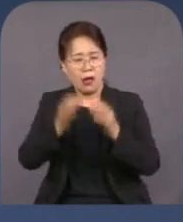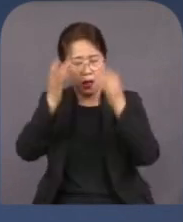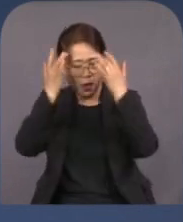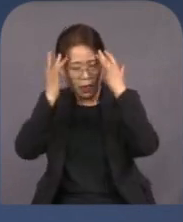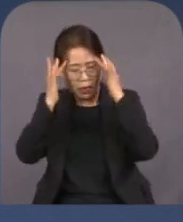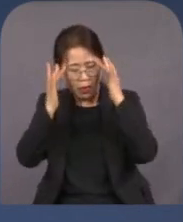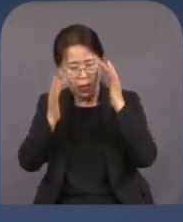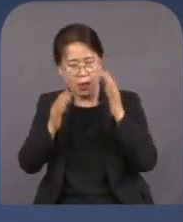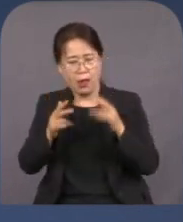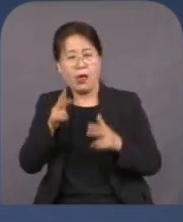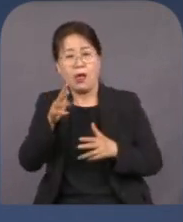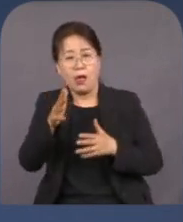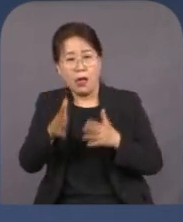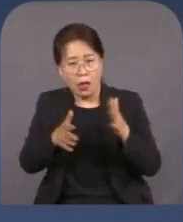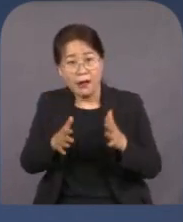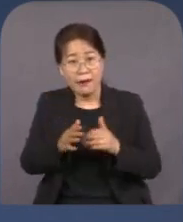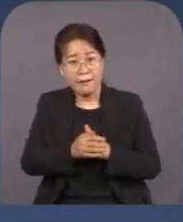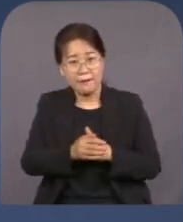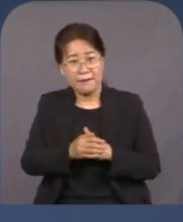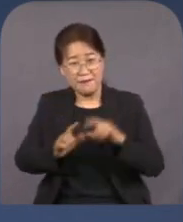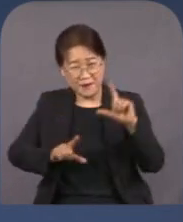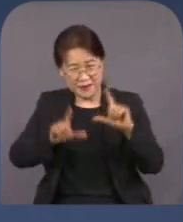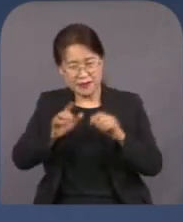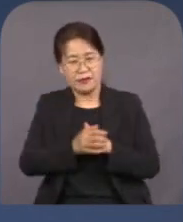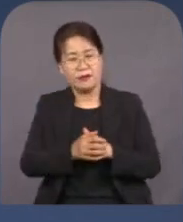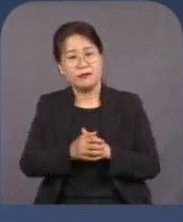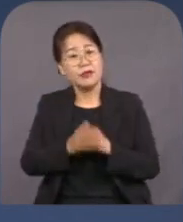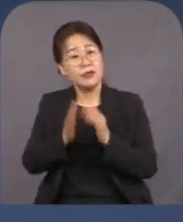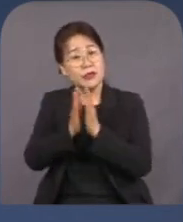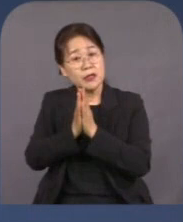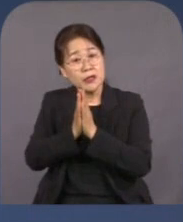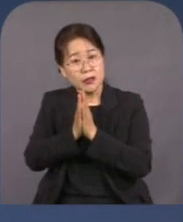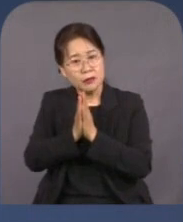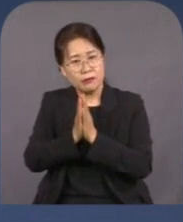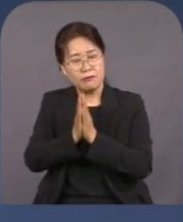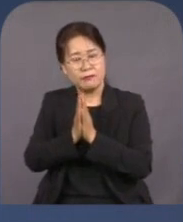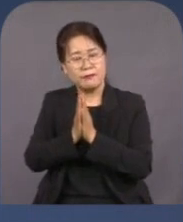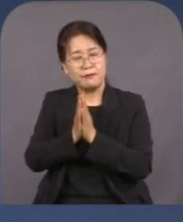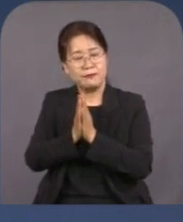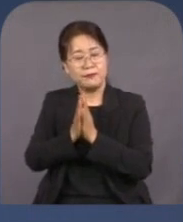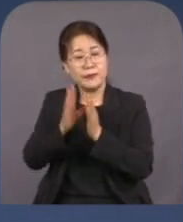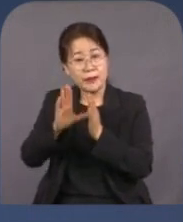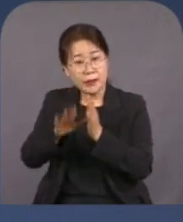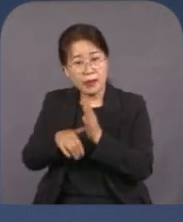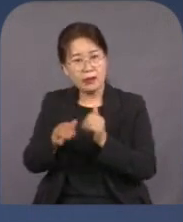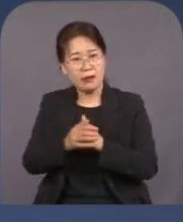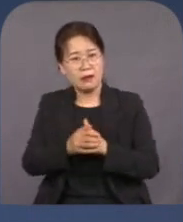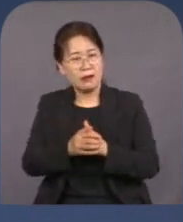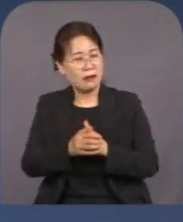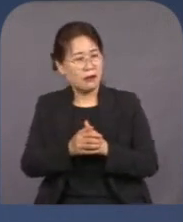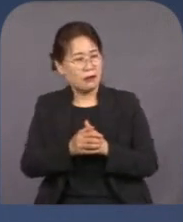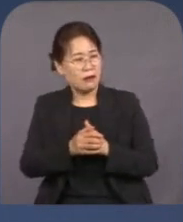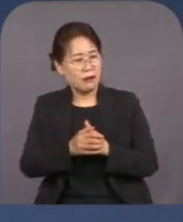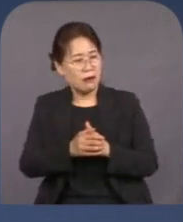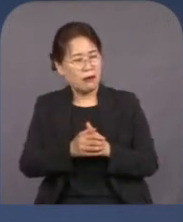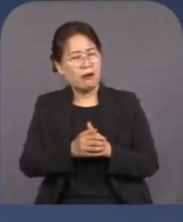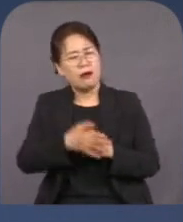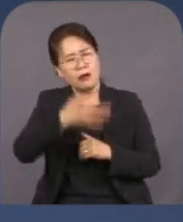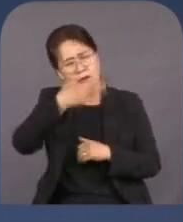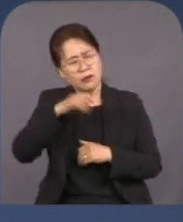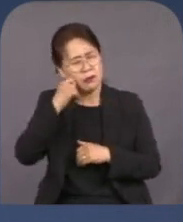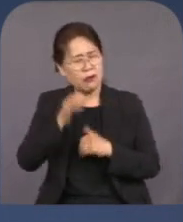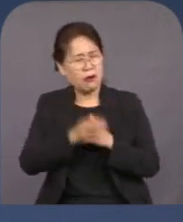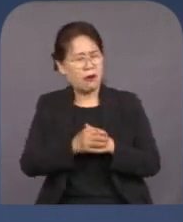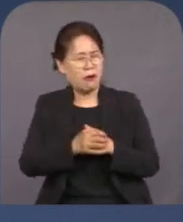흘리고 그래요 여러분 우리가 기도하려고 하다 보게 되면 참 벽을 만날 때가 있어요